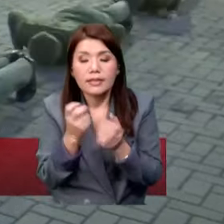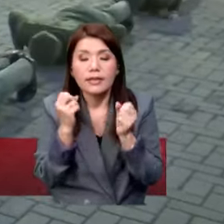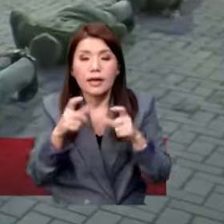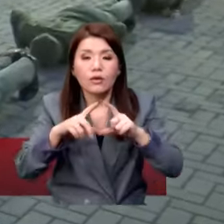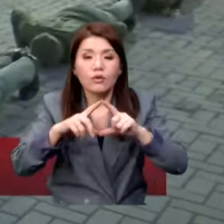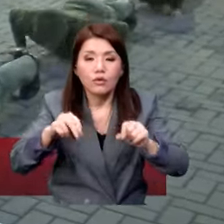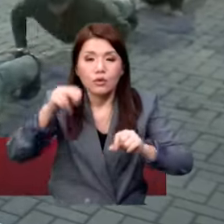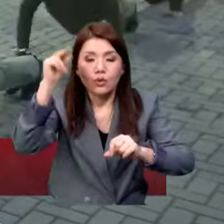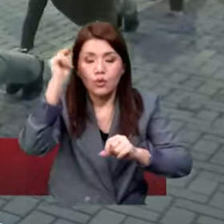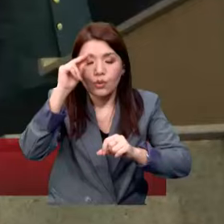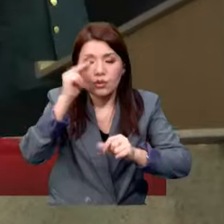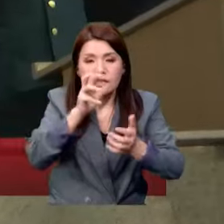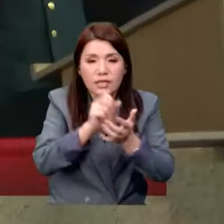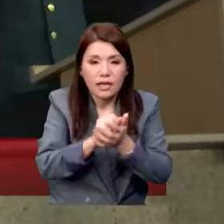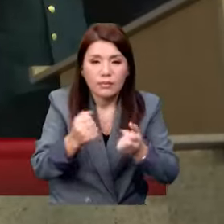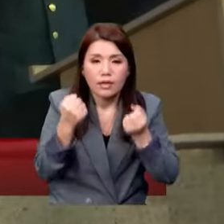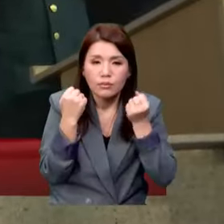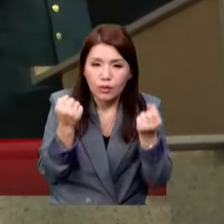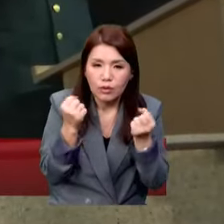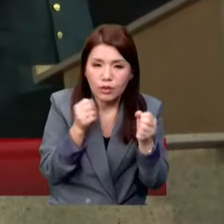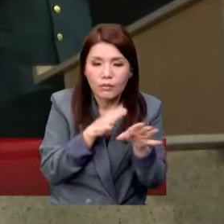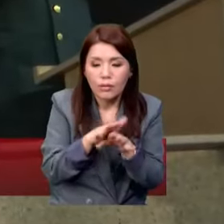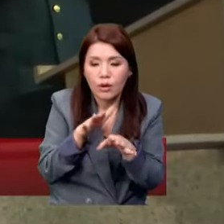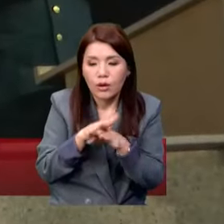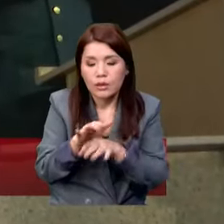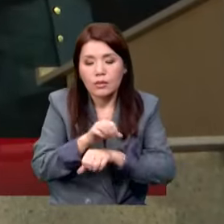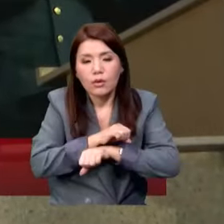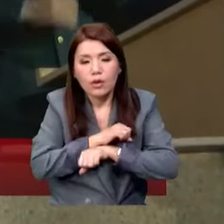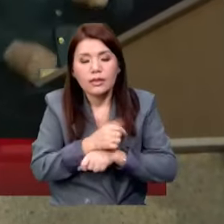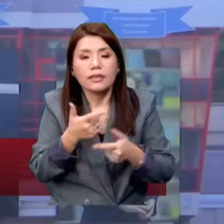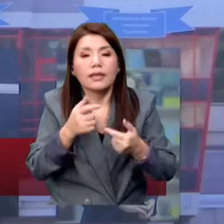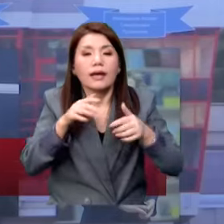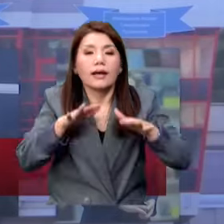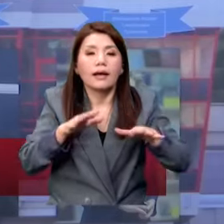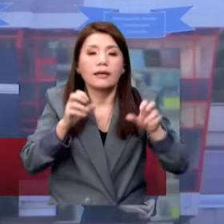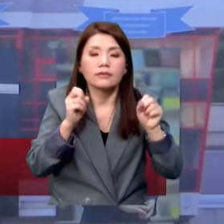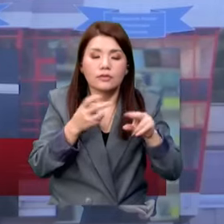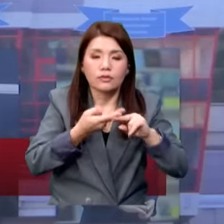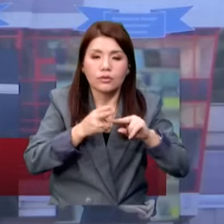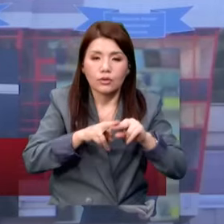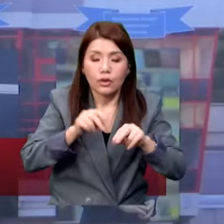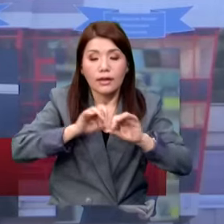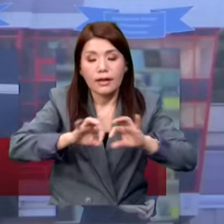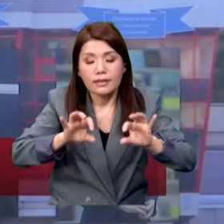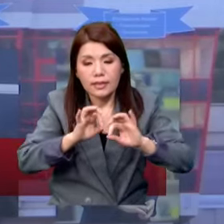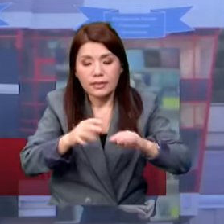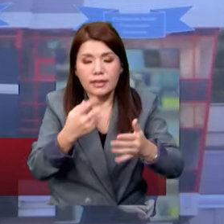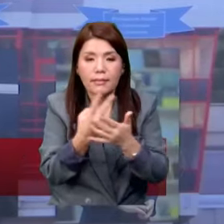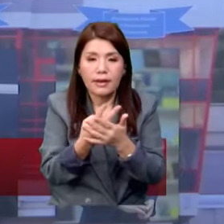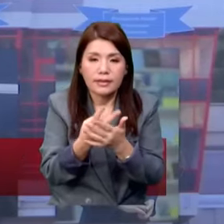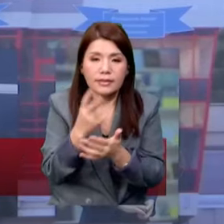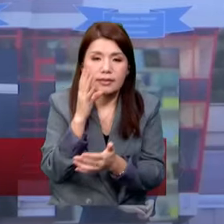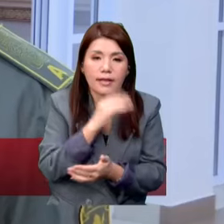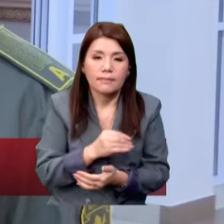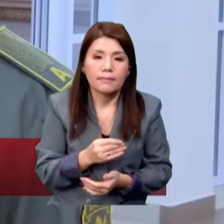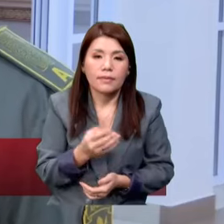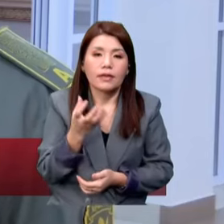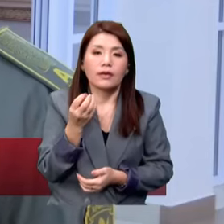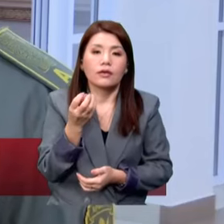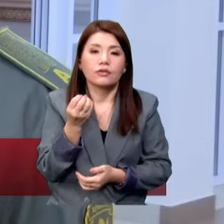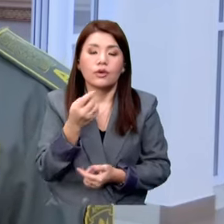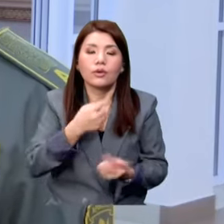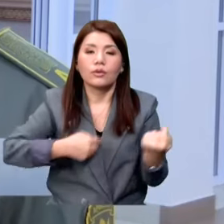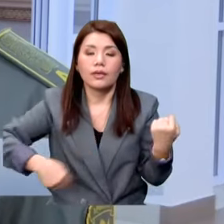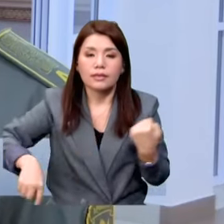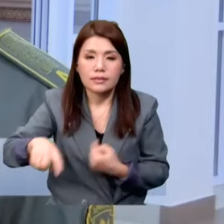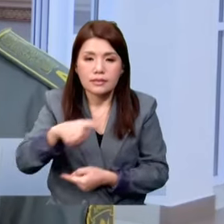лицеисты учатся, занимаются спортом и проводят досуг. Учащимся тоже было что рассказать и показать. А также у